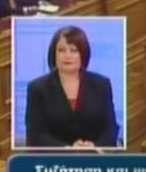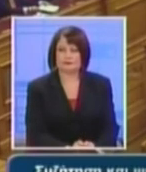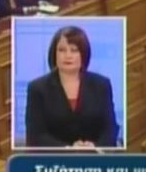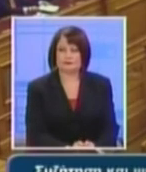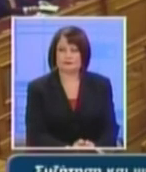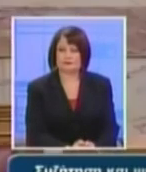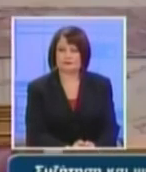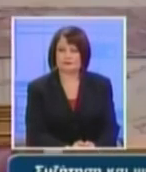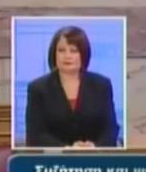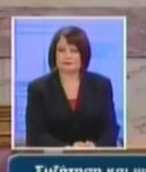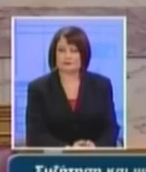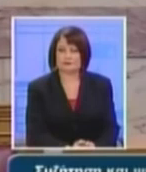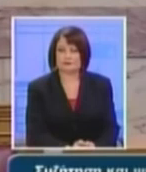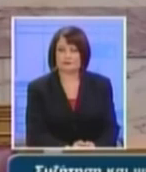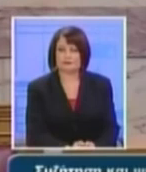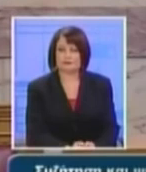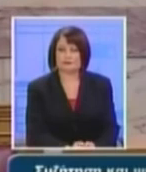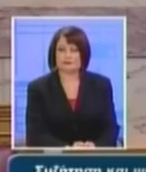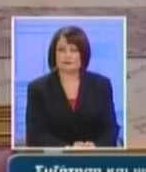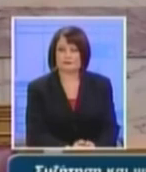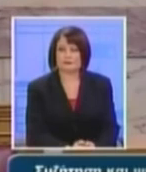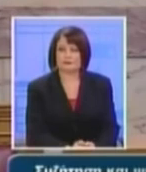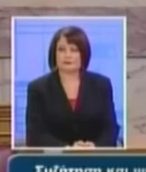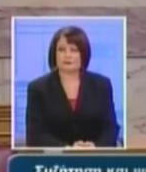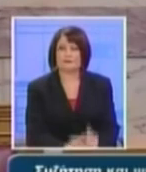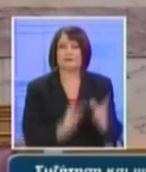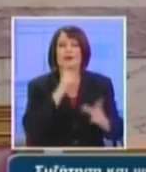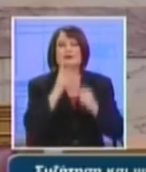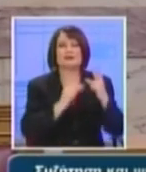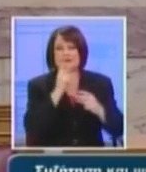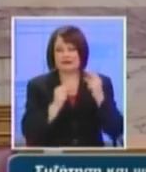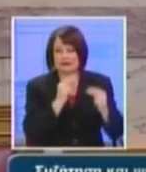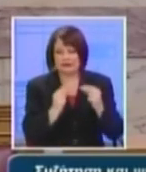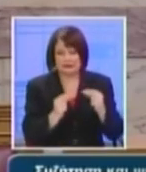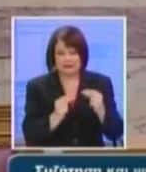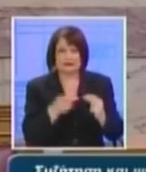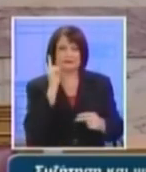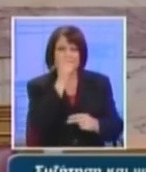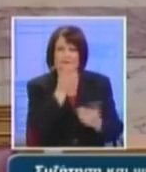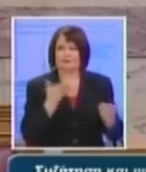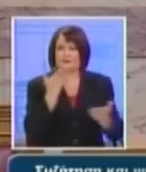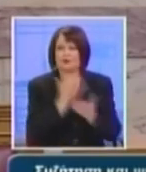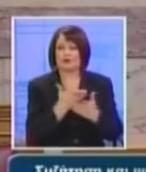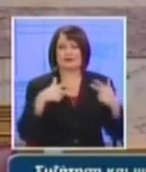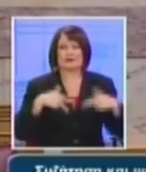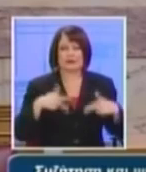Κυρίες και κύριοι συνάδελφοι, η συζήτηση επί της προτάσεως δυσπιστίας κατά της κυβέρνησης